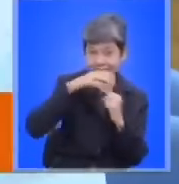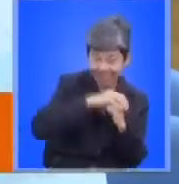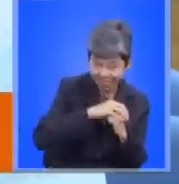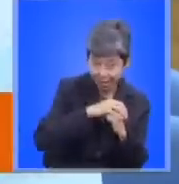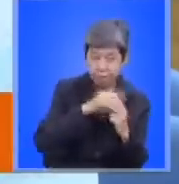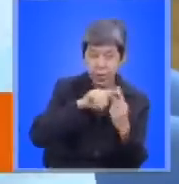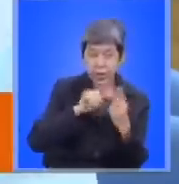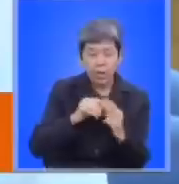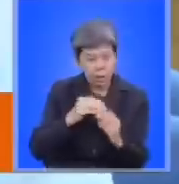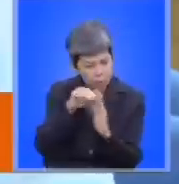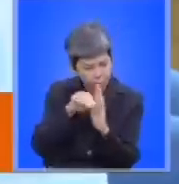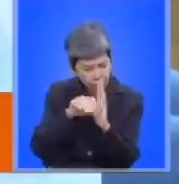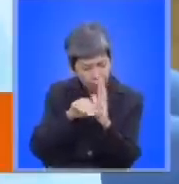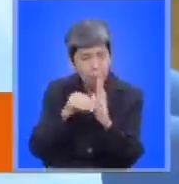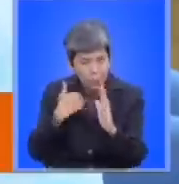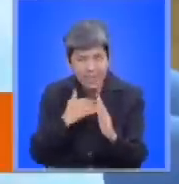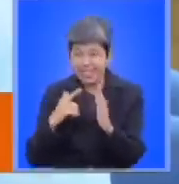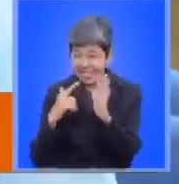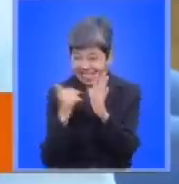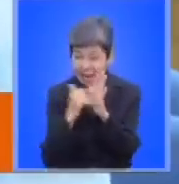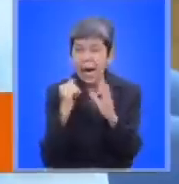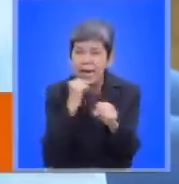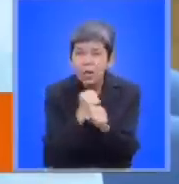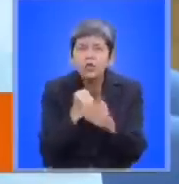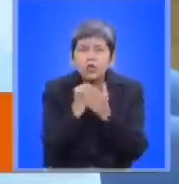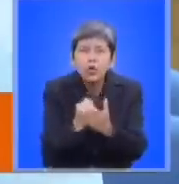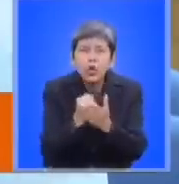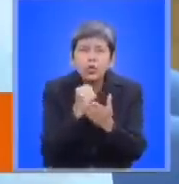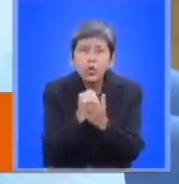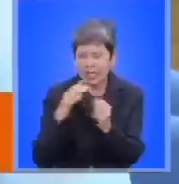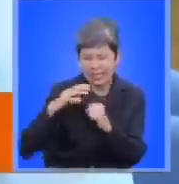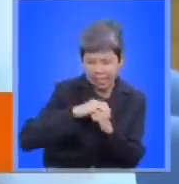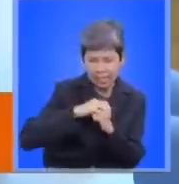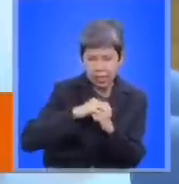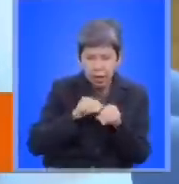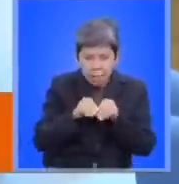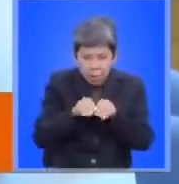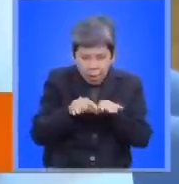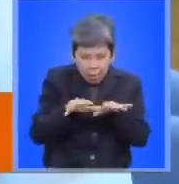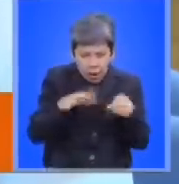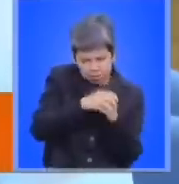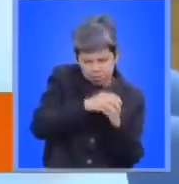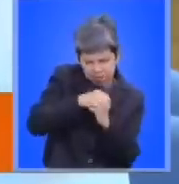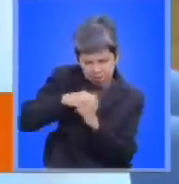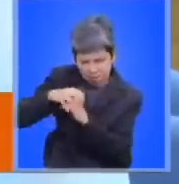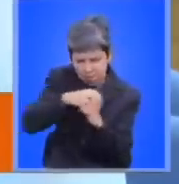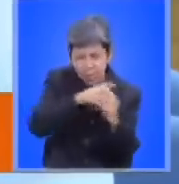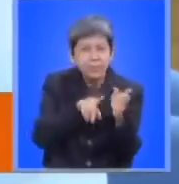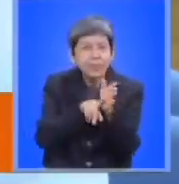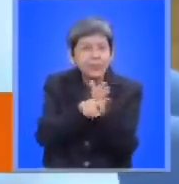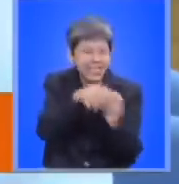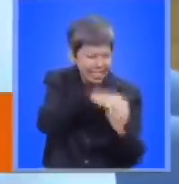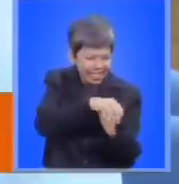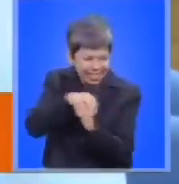2ตัวนี้ถ้าลงในรายละเอียดนิดเดียวนะครับว่ามันเป็นตัวที่ช่วยไปช่วยยับยั้งการขยายตัวของไวรัสน